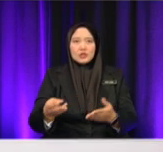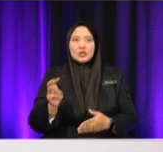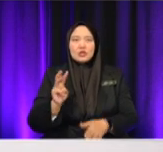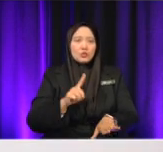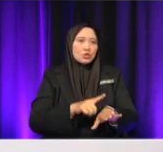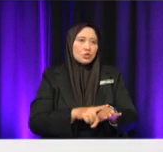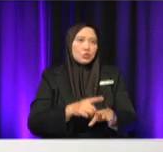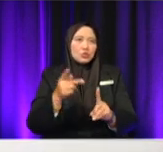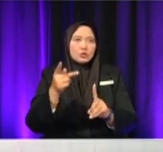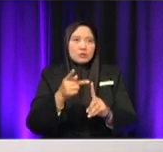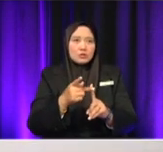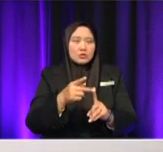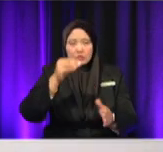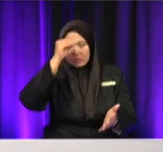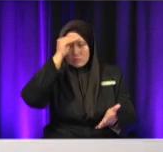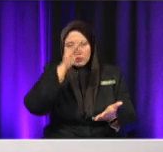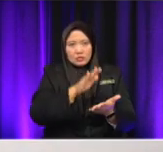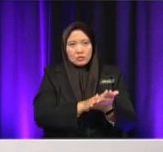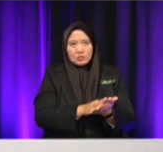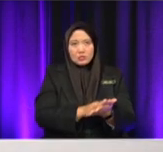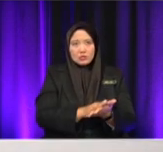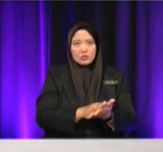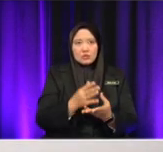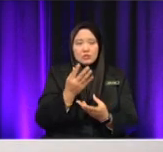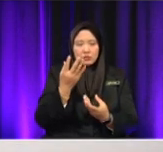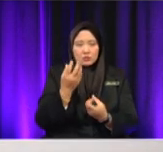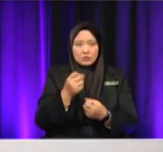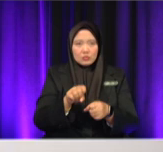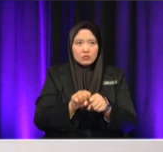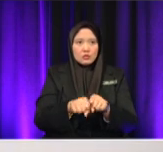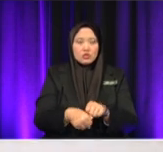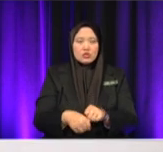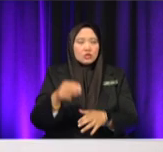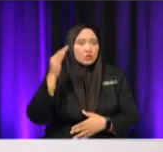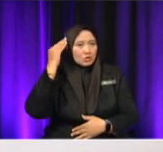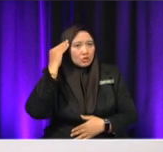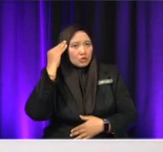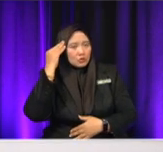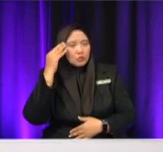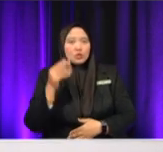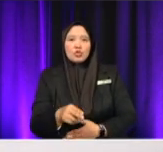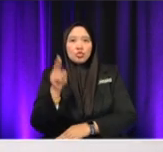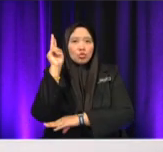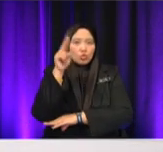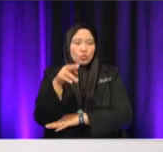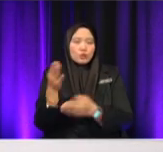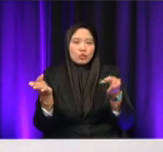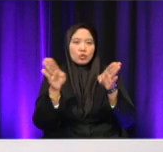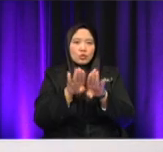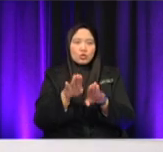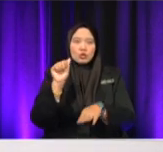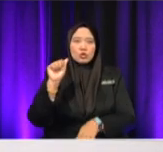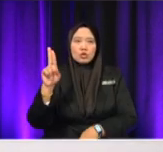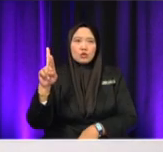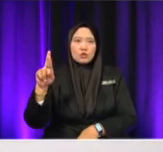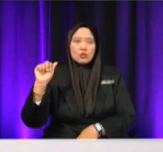tinggalkan beliau ini telah bertentangan dengan hukum syaraf adalah mematuhi hukum yang telah